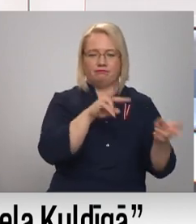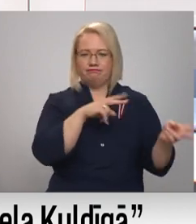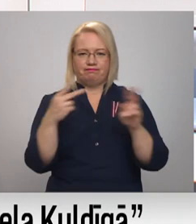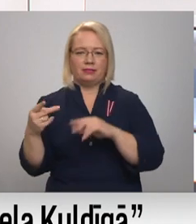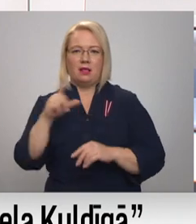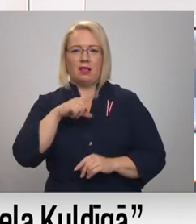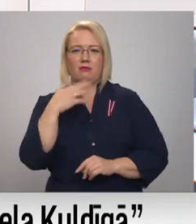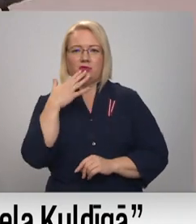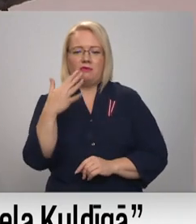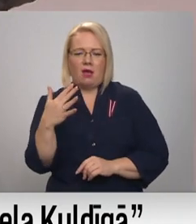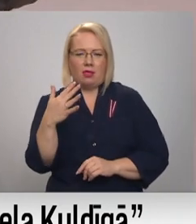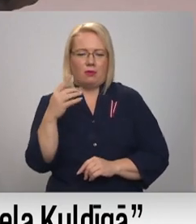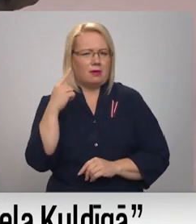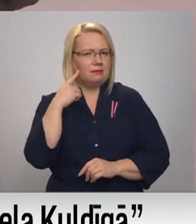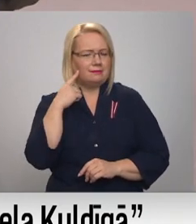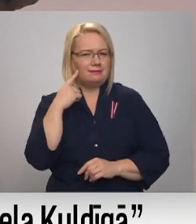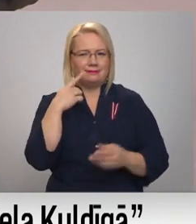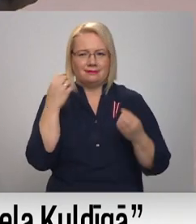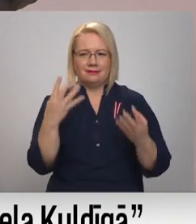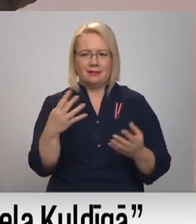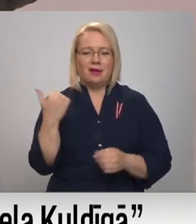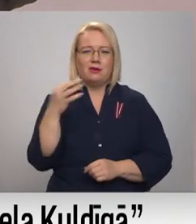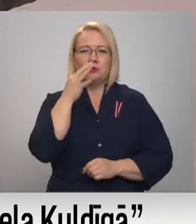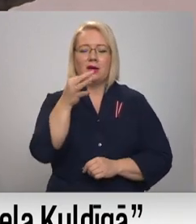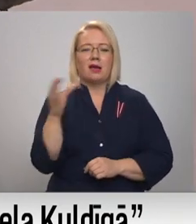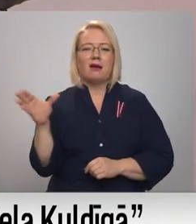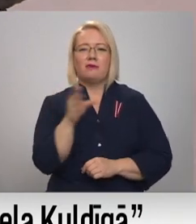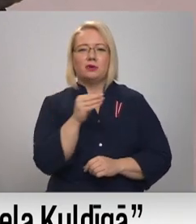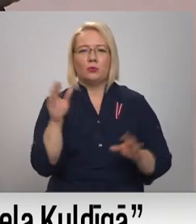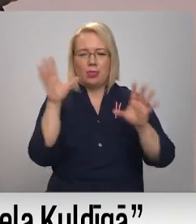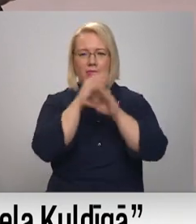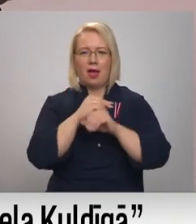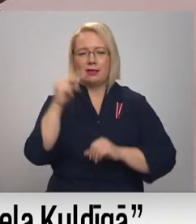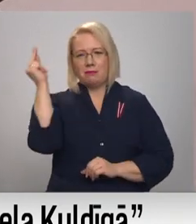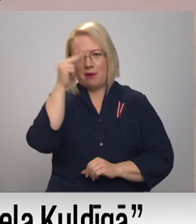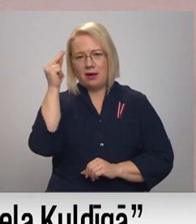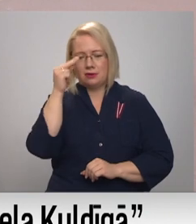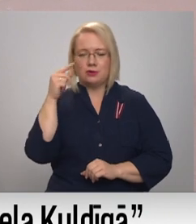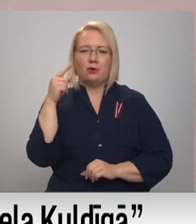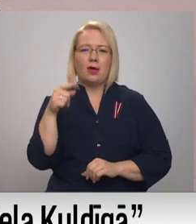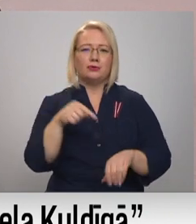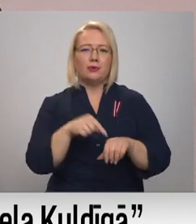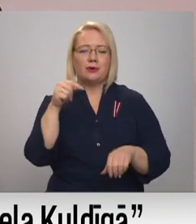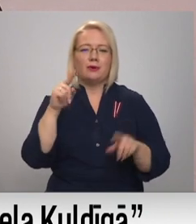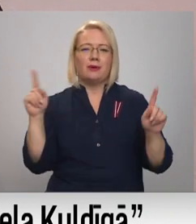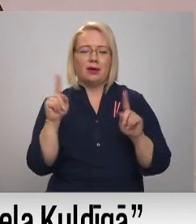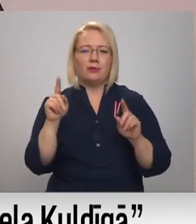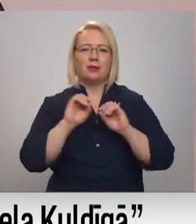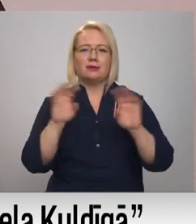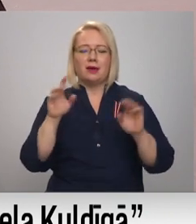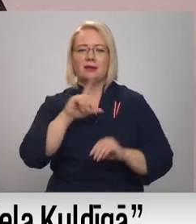varbūt, ka pat nepārslēdzās. Bet, man laikam, tas... Visu nakti mācīja. Tas noskaņojums tiešām ir vienots. Un par to jau arī stāsts arī Latvijas